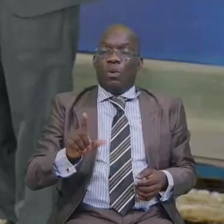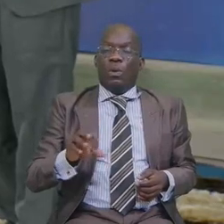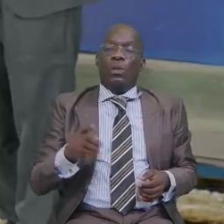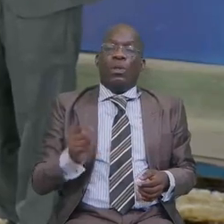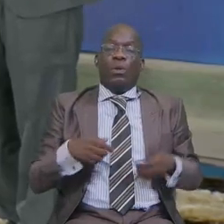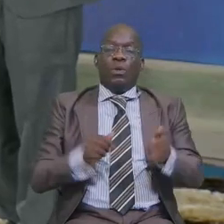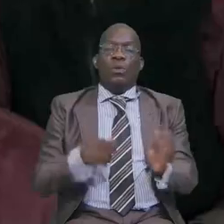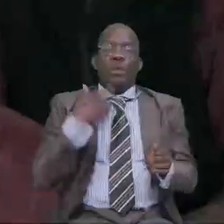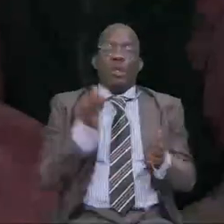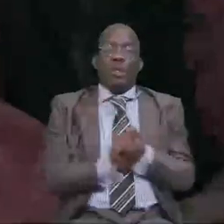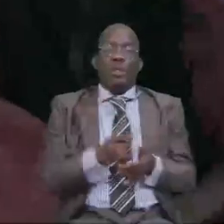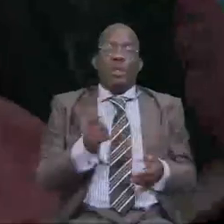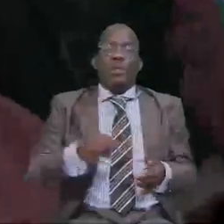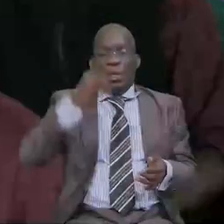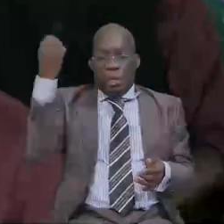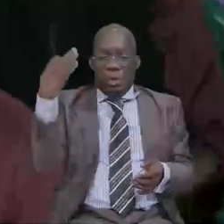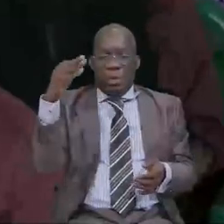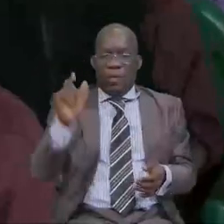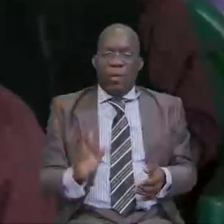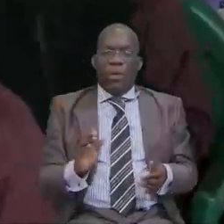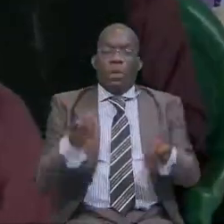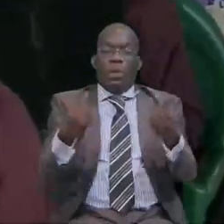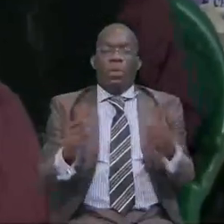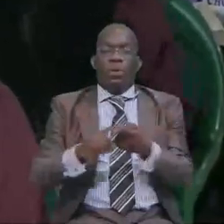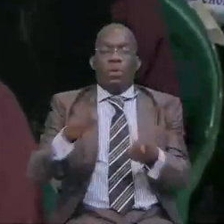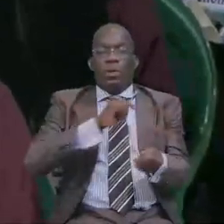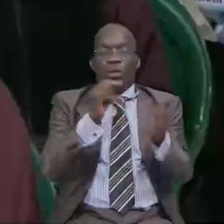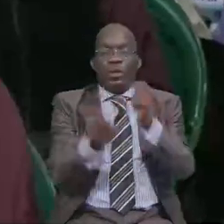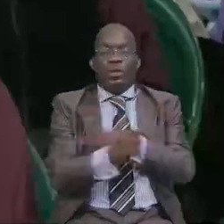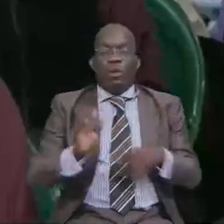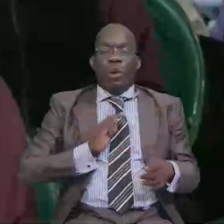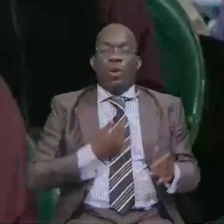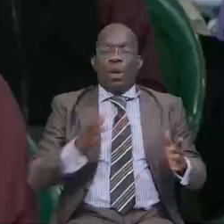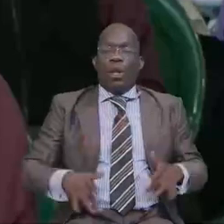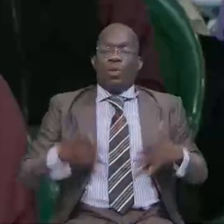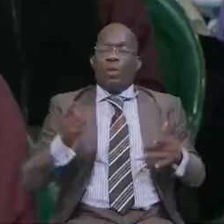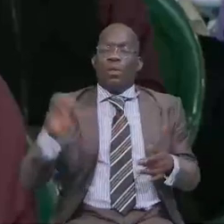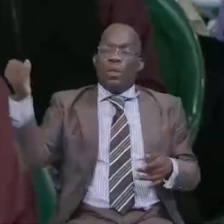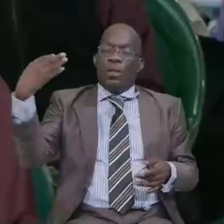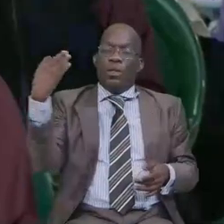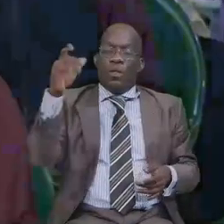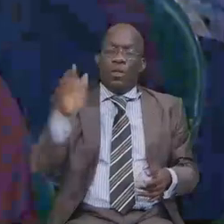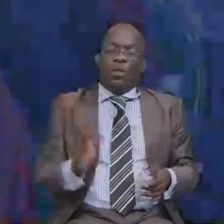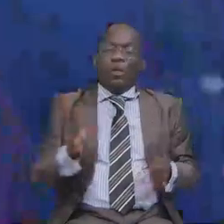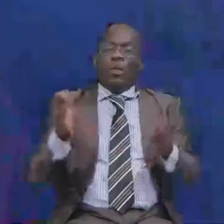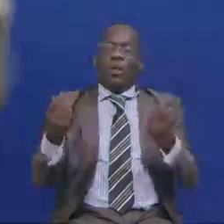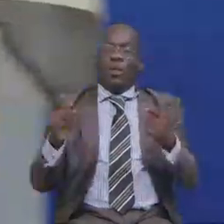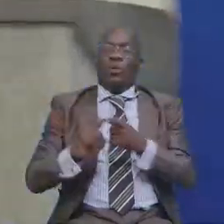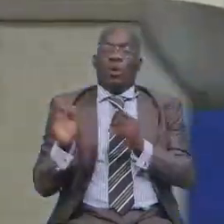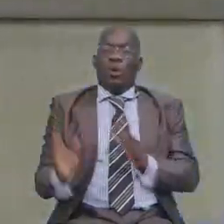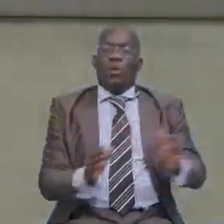Dieu vient transformer nos vies. La grâce de Dieu vient pour nous équiper,